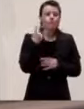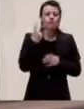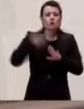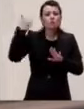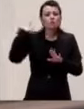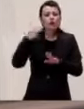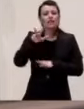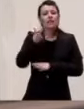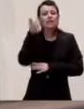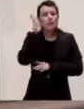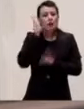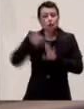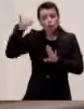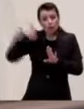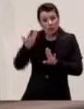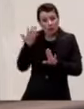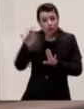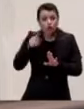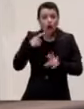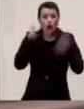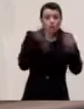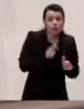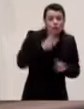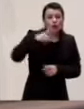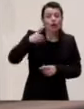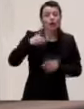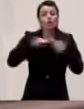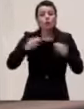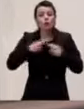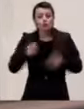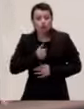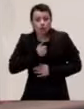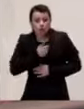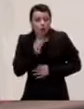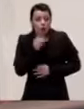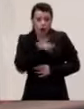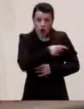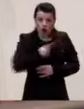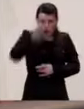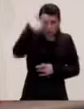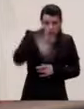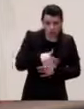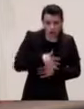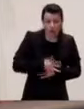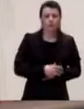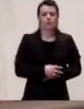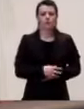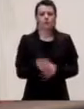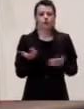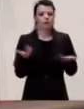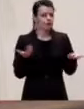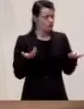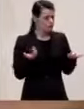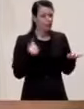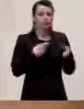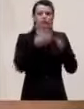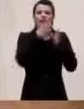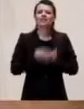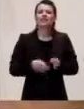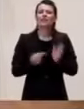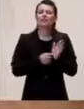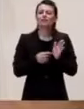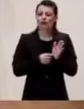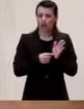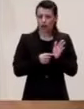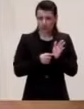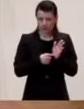prima del 30 marzo e se erano stati informati principalmente. Allora, questa delibera è una delibera che